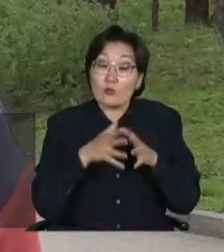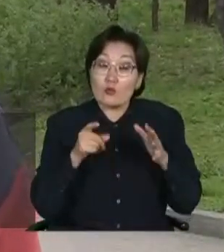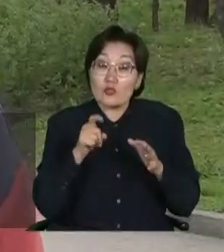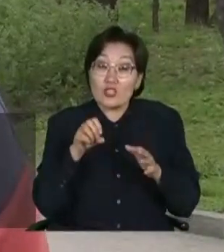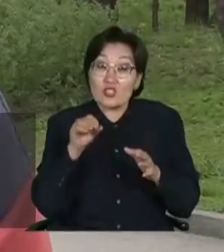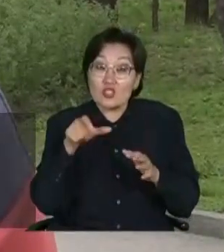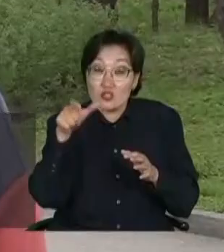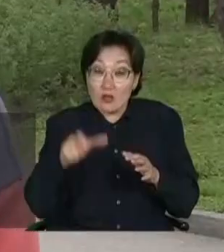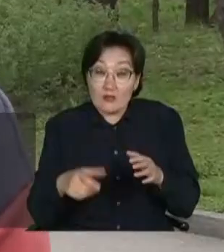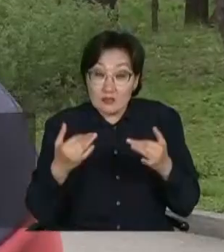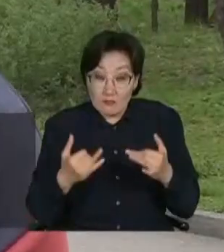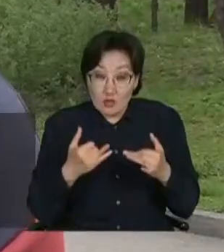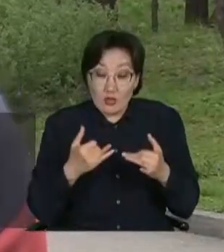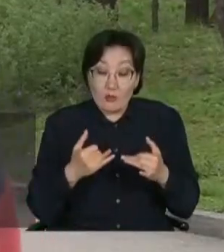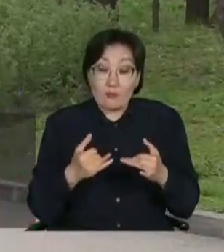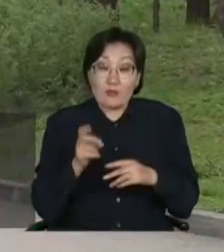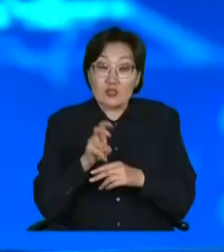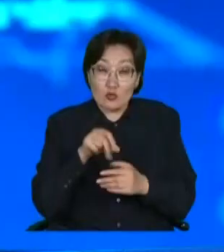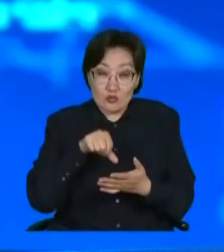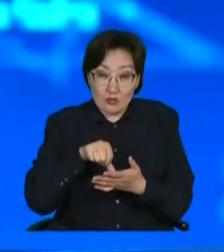человек сегодня пришли.